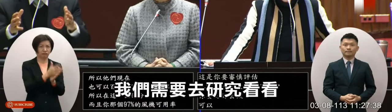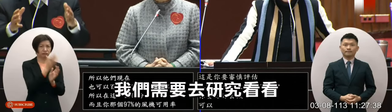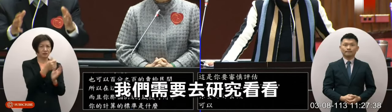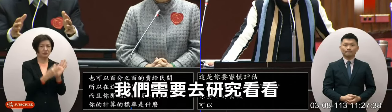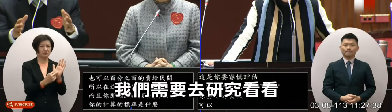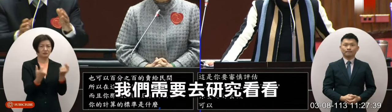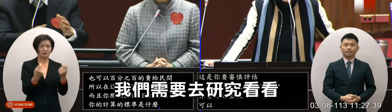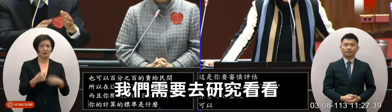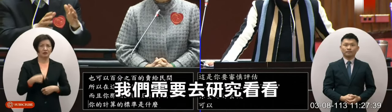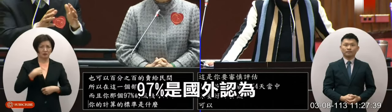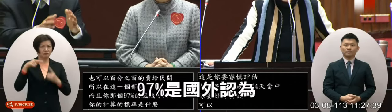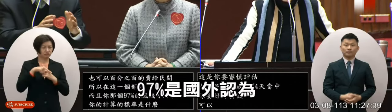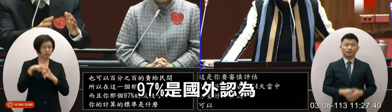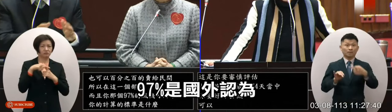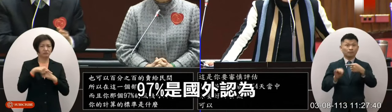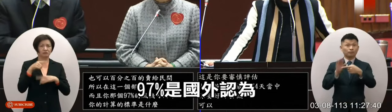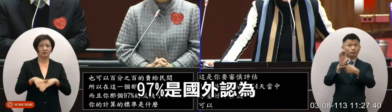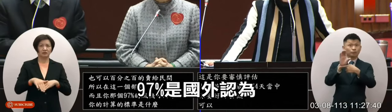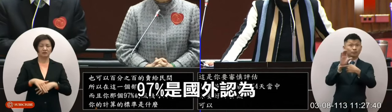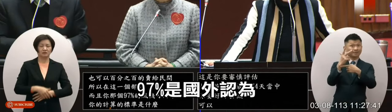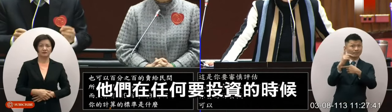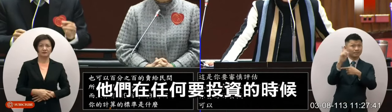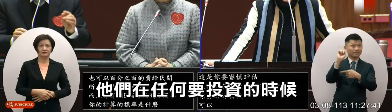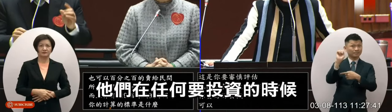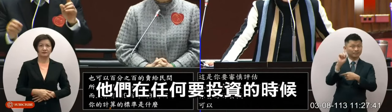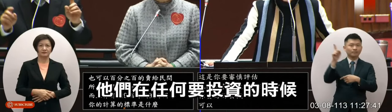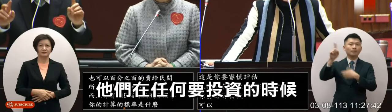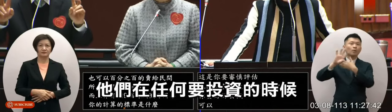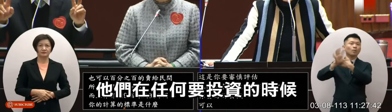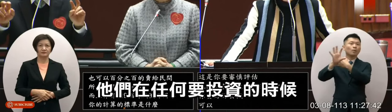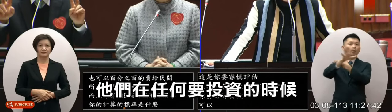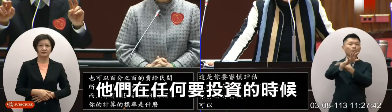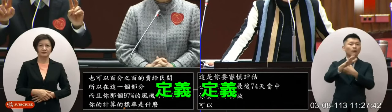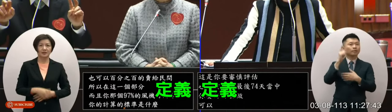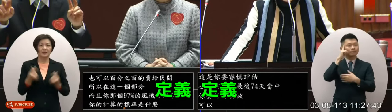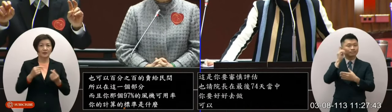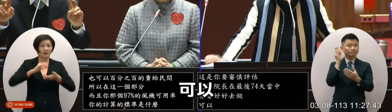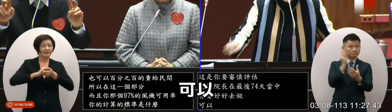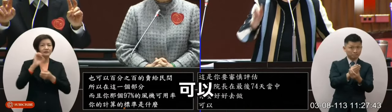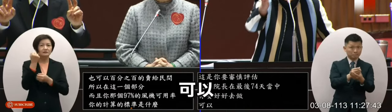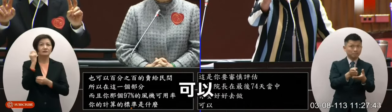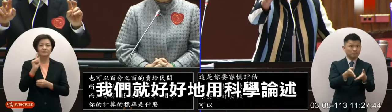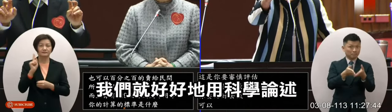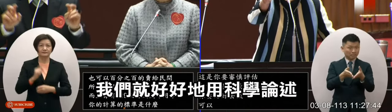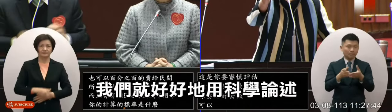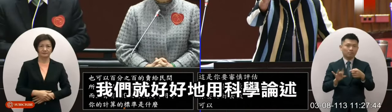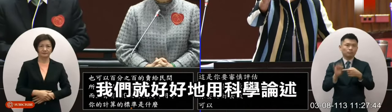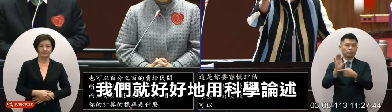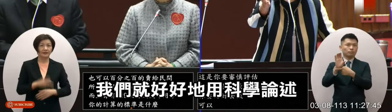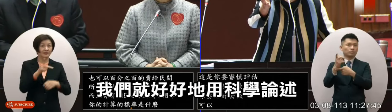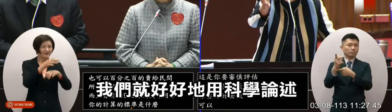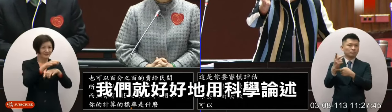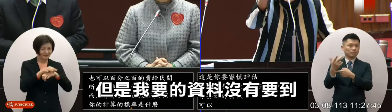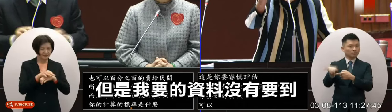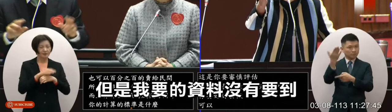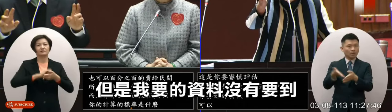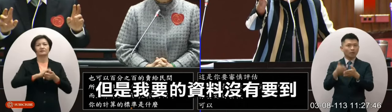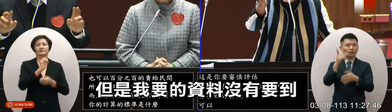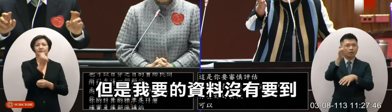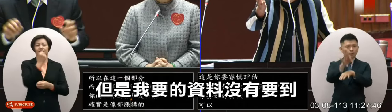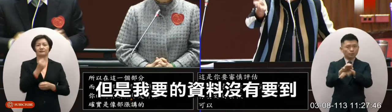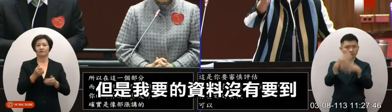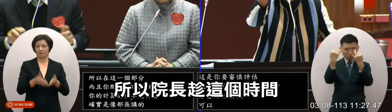去研究。 97% 是国外认为他们在任何要投资的时候可以，我们就好好的用科学论述，但是我